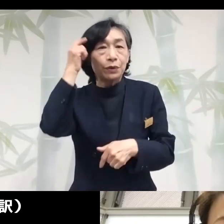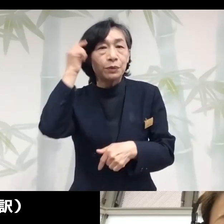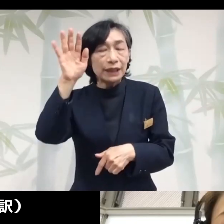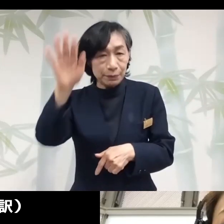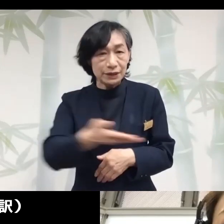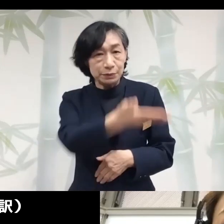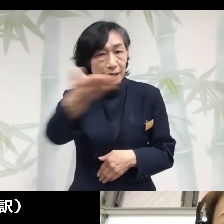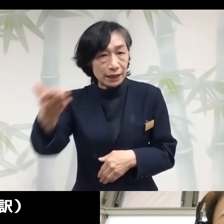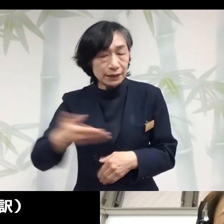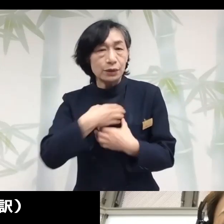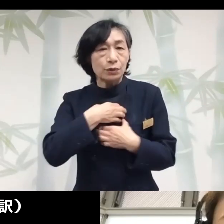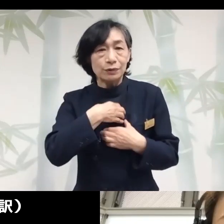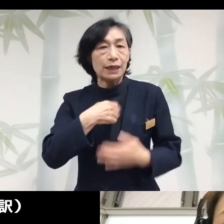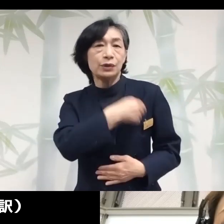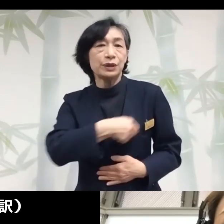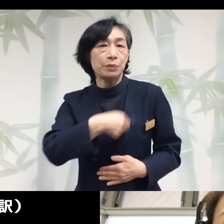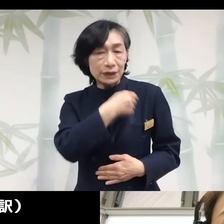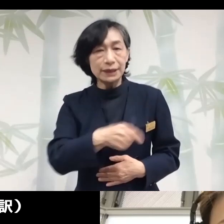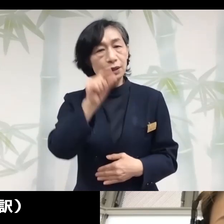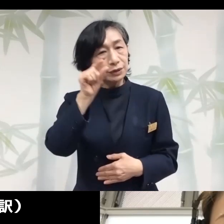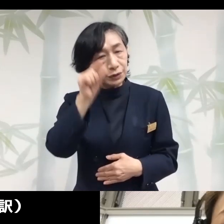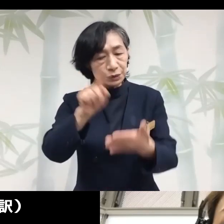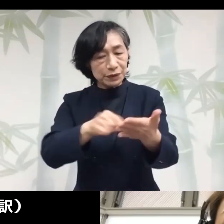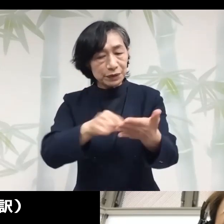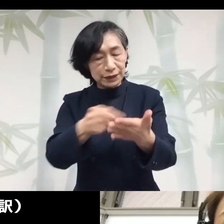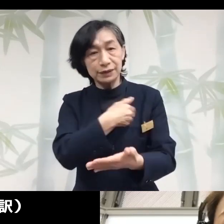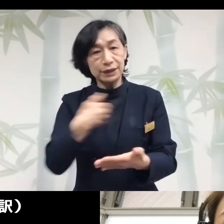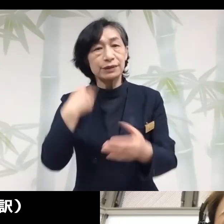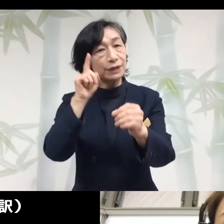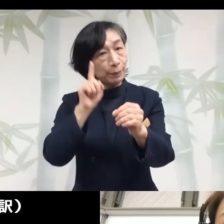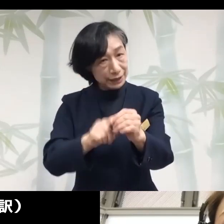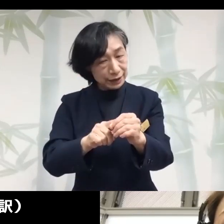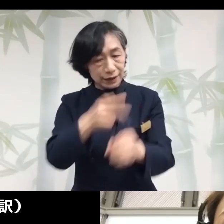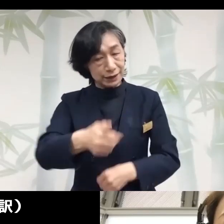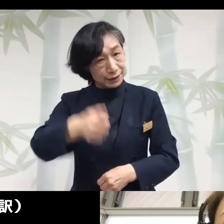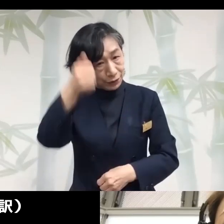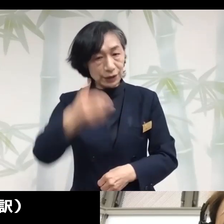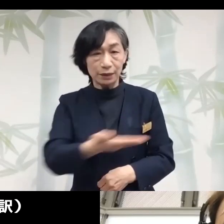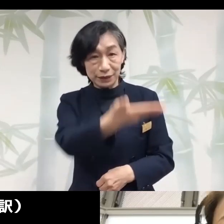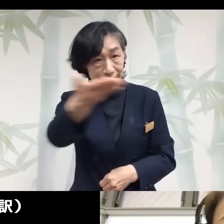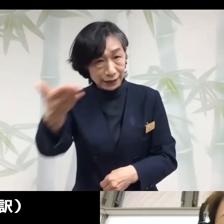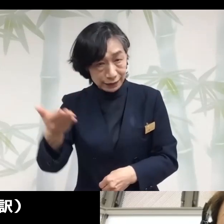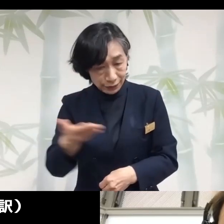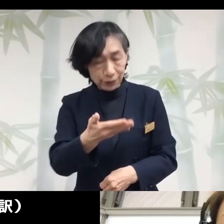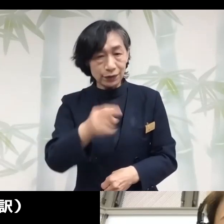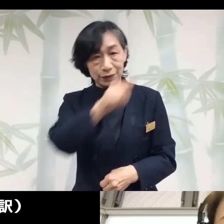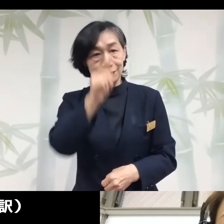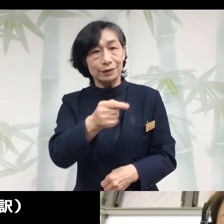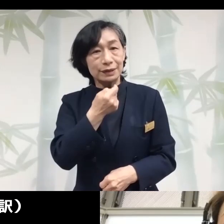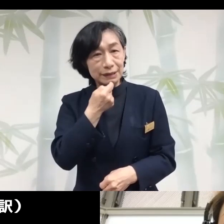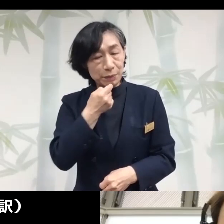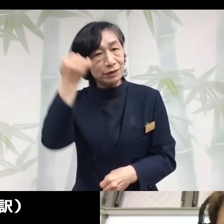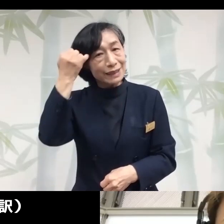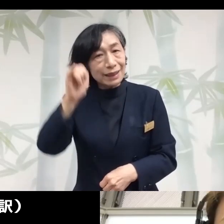さんの不安な気持ちが少しでも解消されますように、市長が市民の皆さんの疑問やご意見